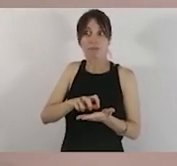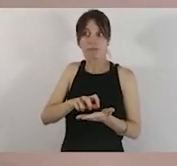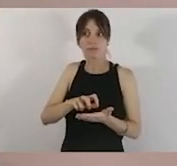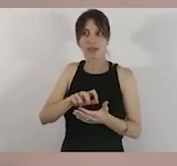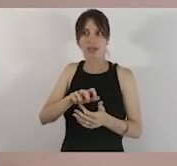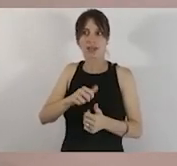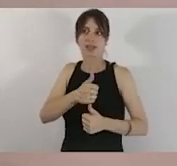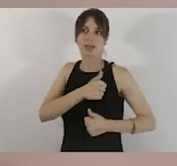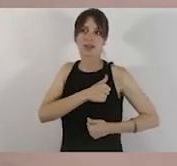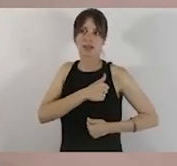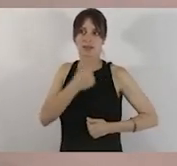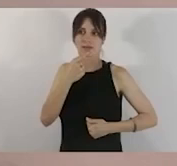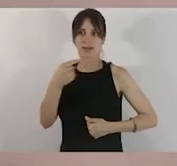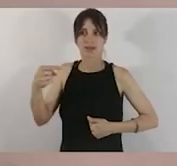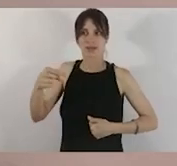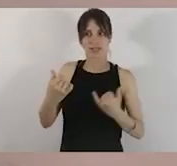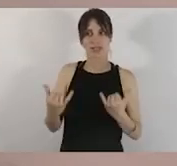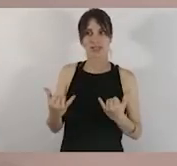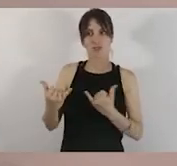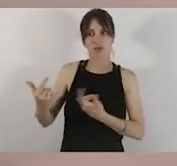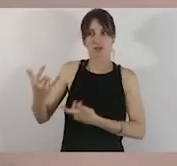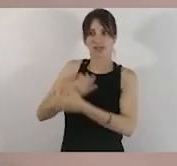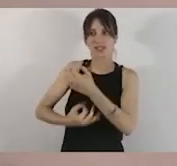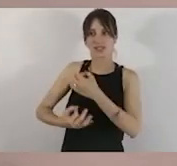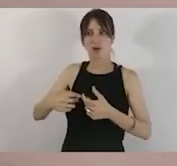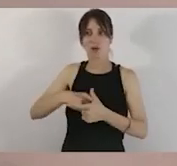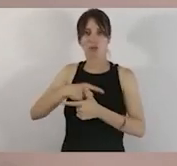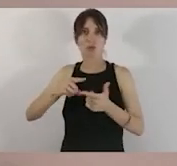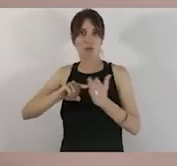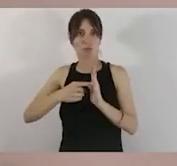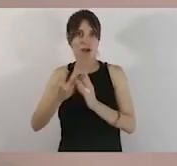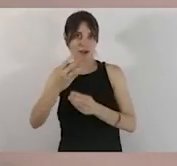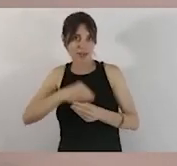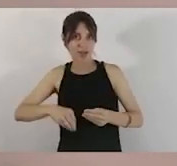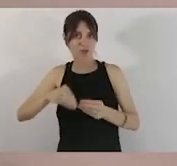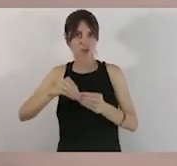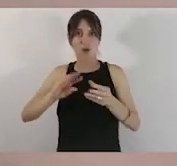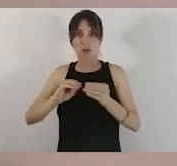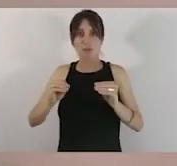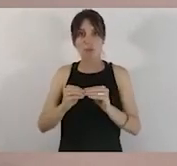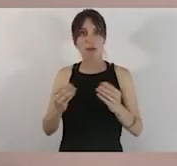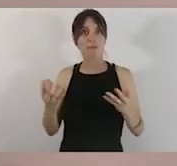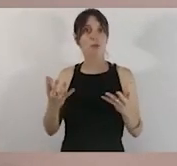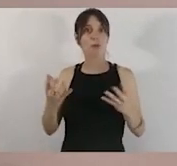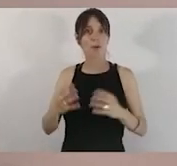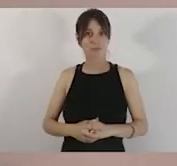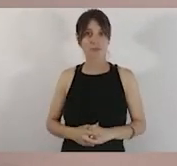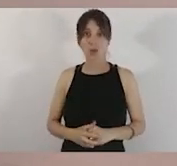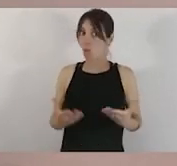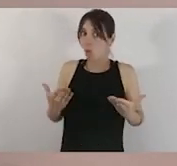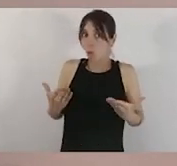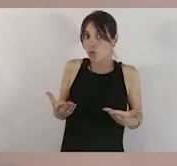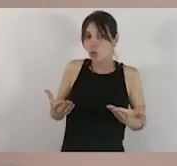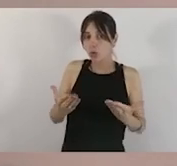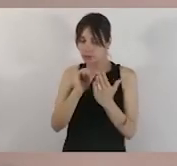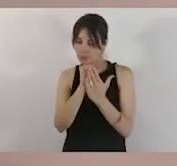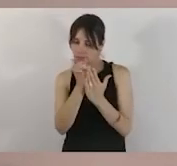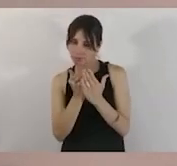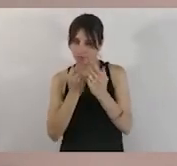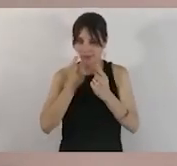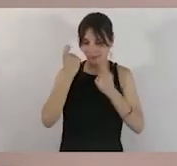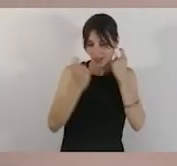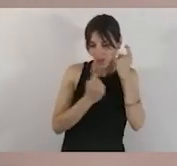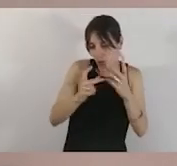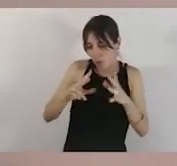dit, je rajouterai que deux points. Le problème, c'est la réussite de ce qui va être voté aujourd'hui, mais surtout l'humain